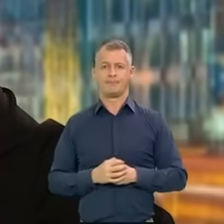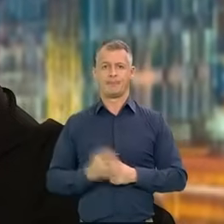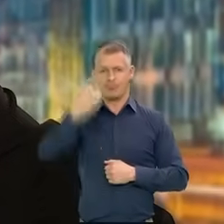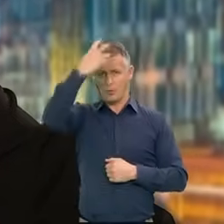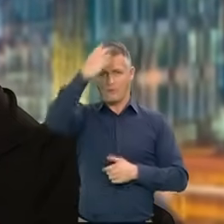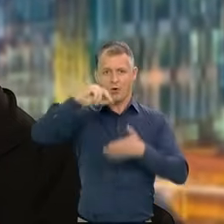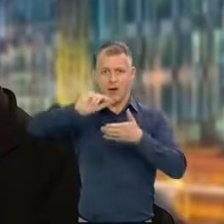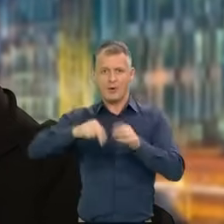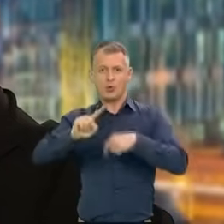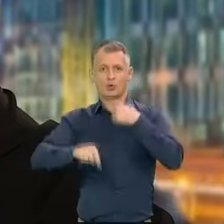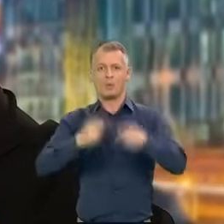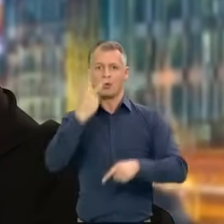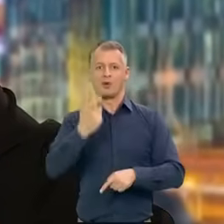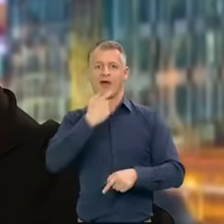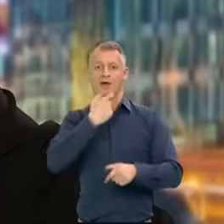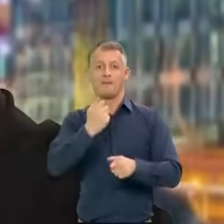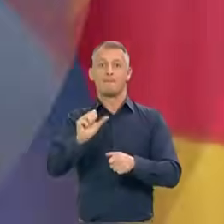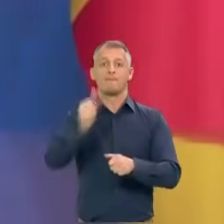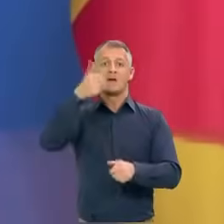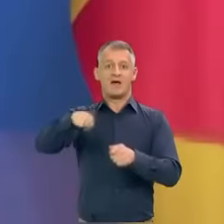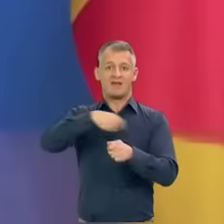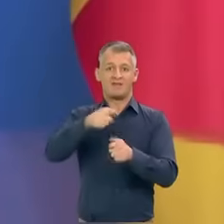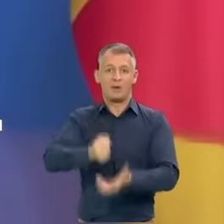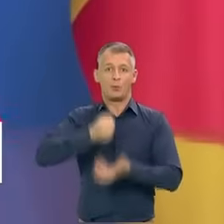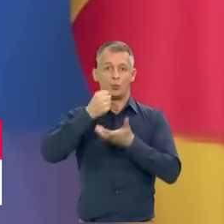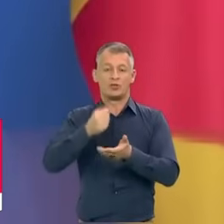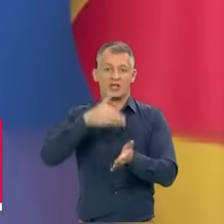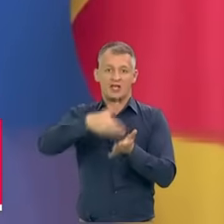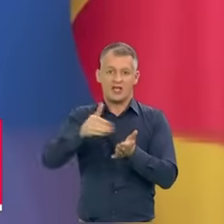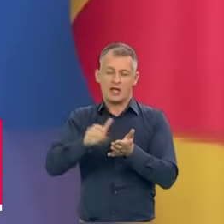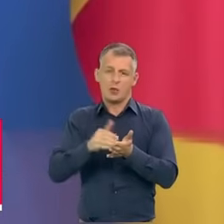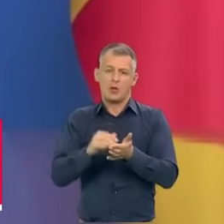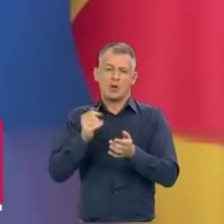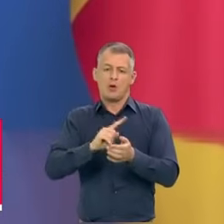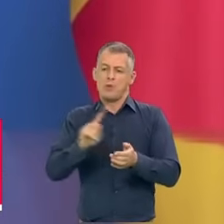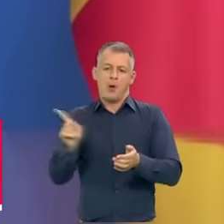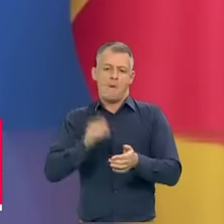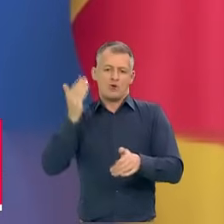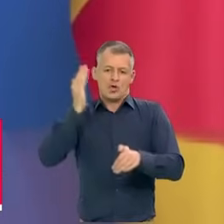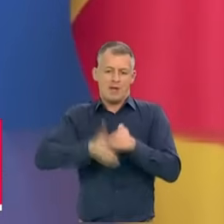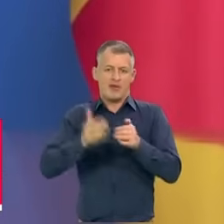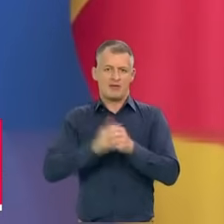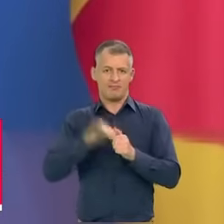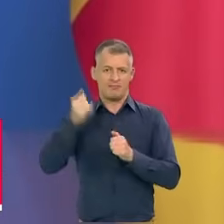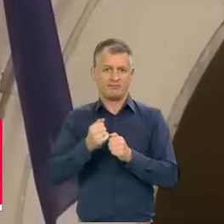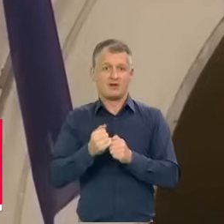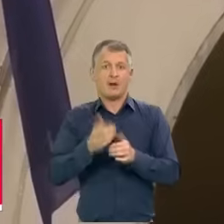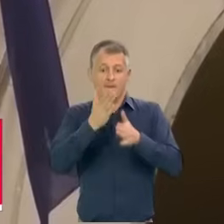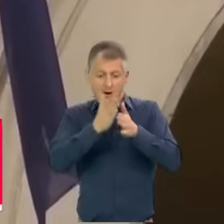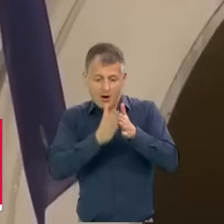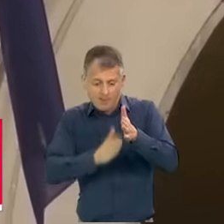guvernul a aprobat după doi ani prima rectificare bugetară cheltuielile au scăpat de sub control și gaura de la buget a ajuns la